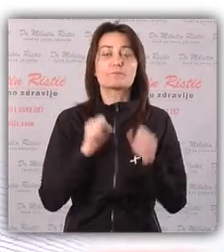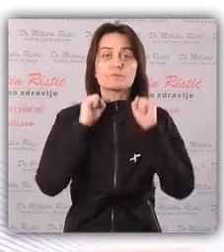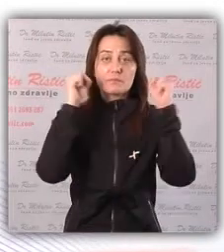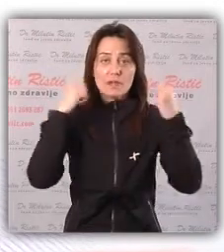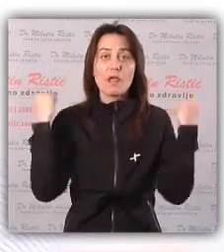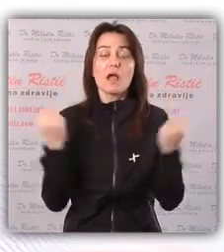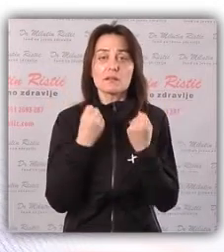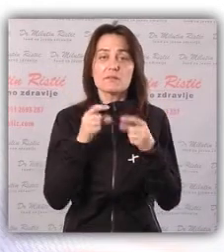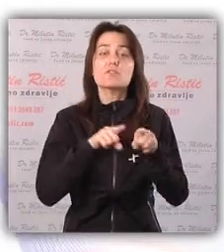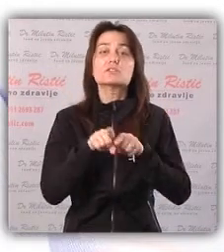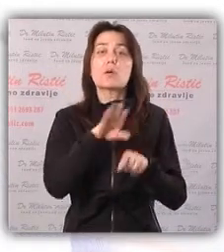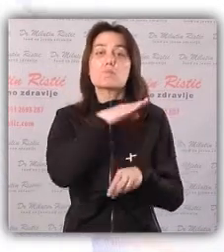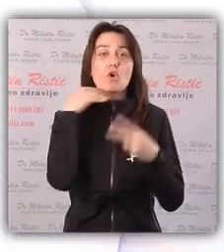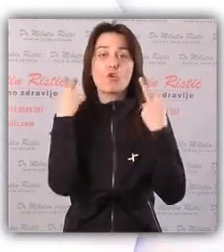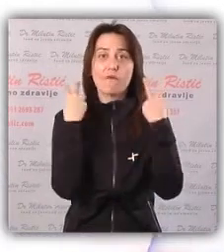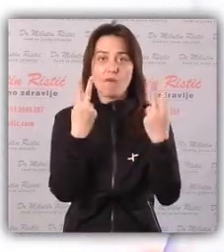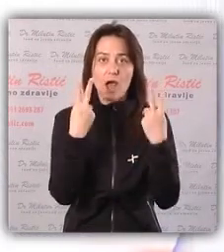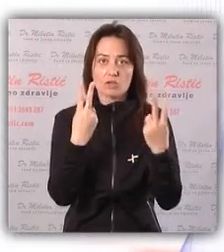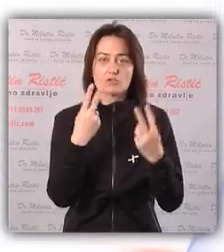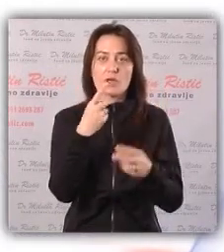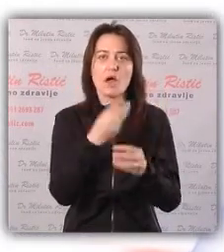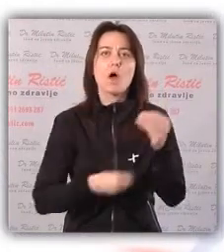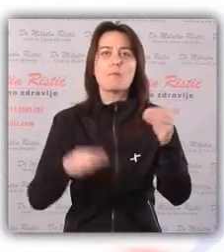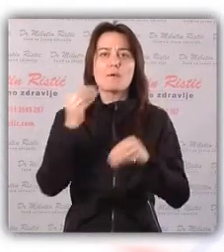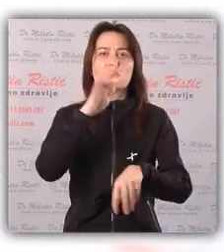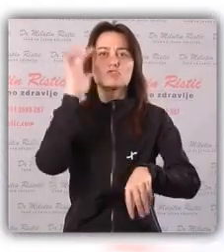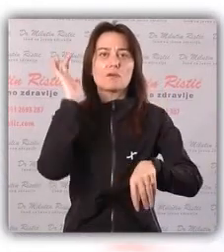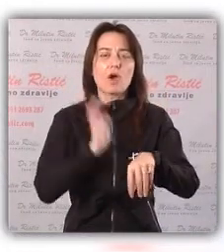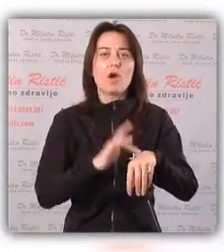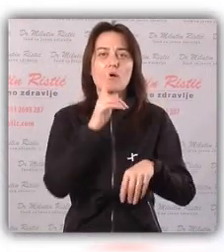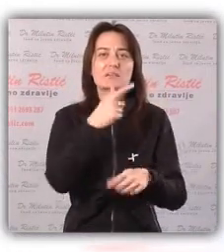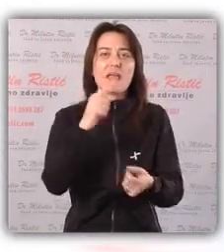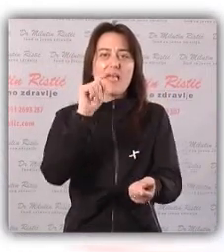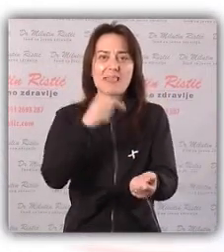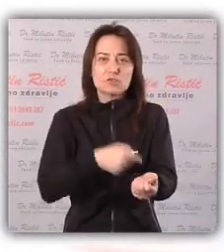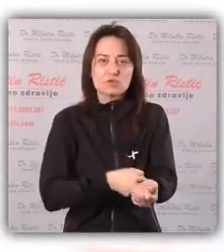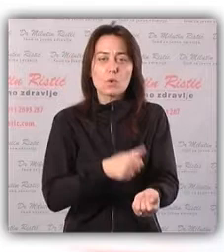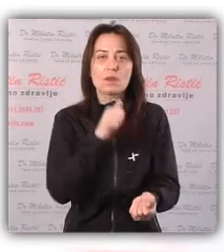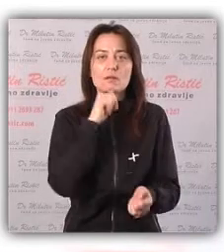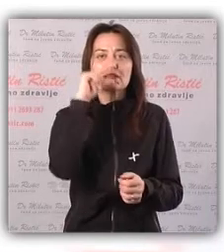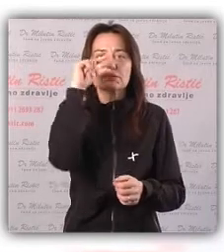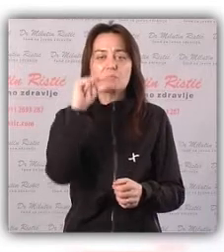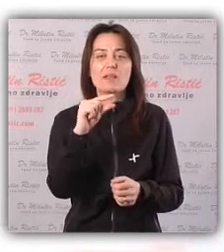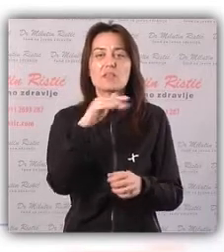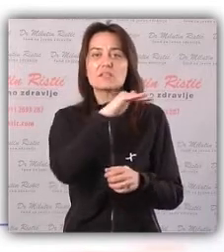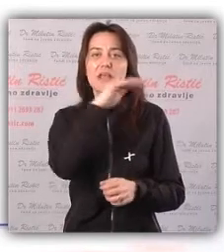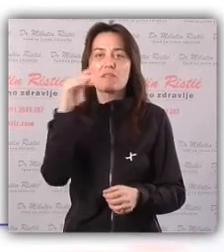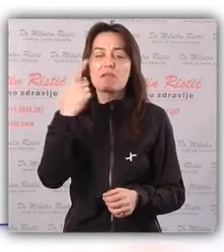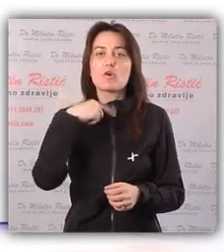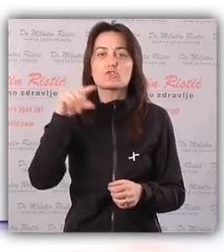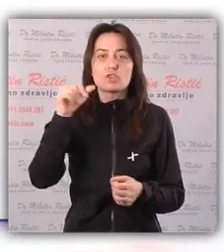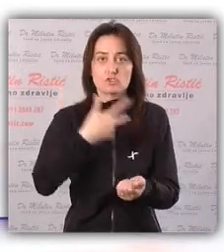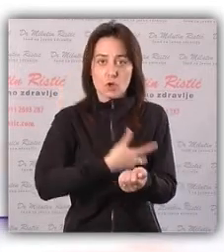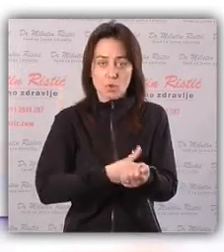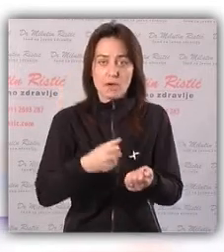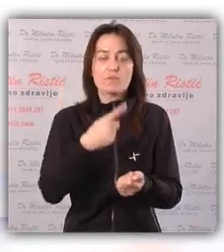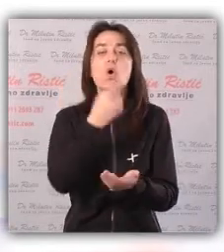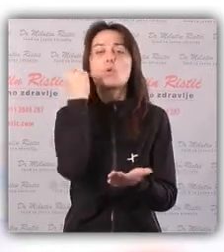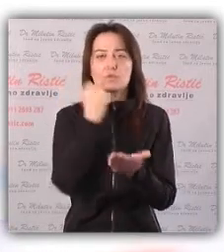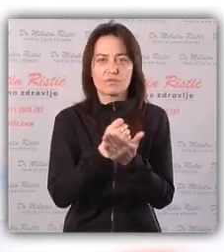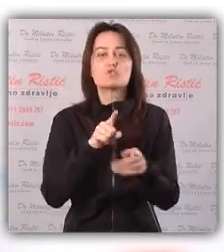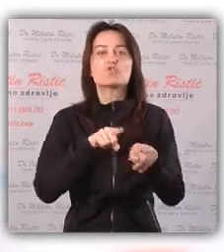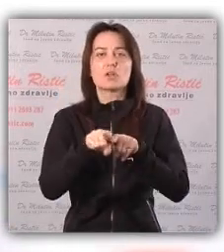10%. Fizička aktivnost je također jako važna jer se povećava osetljivost na insulin i smanjuje se nivo šećera u